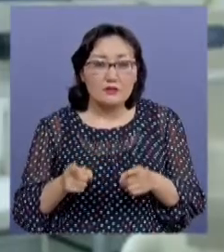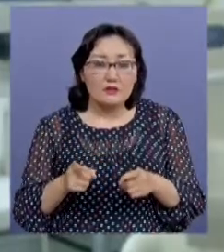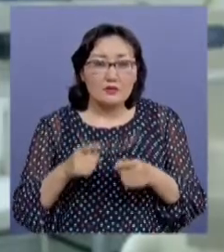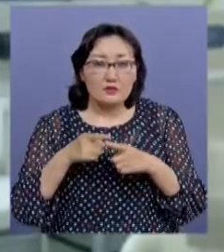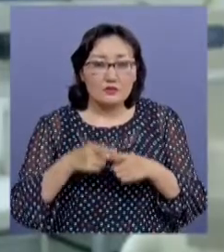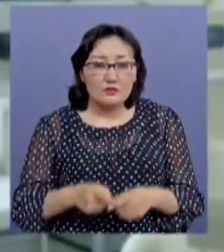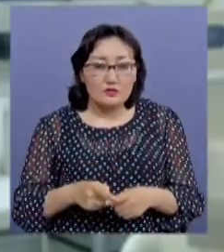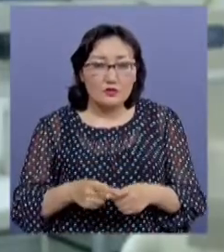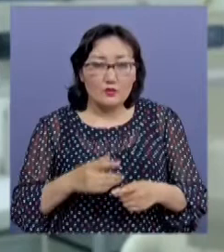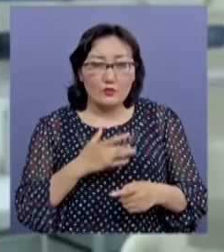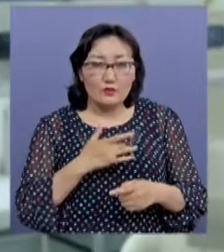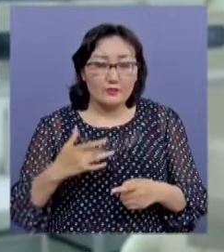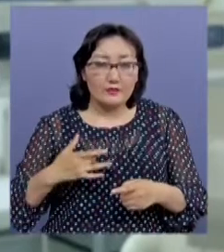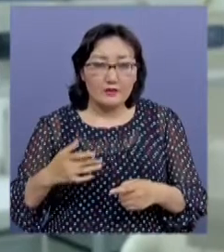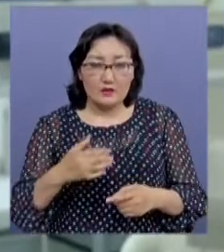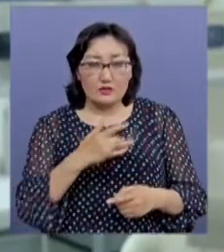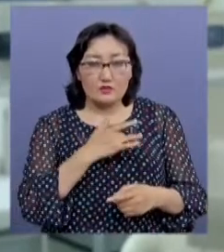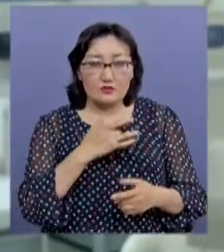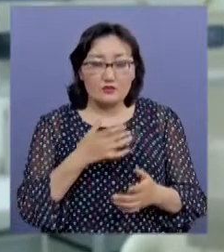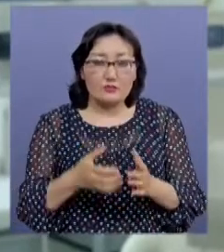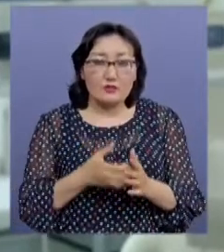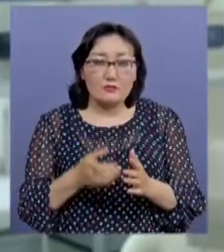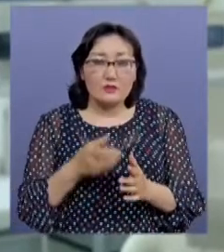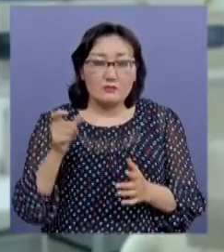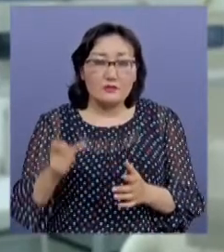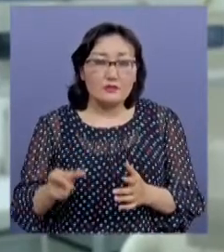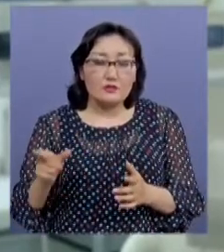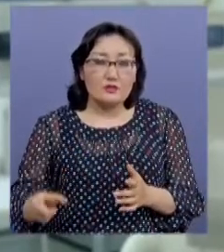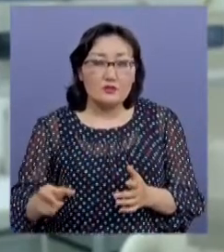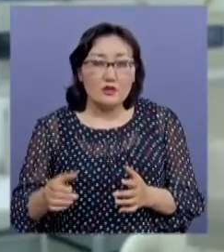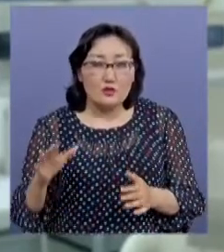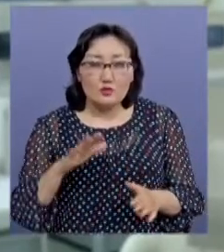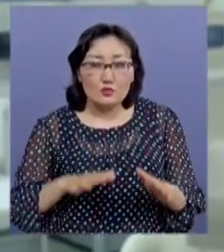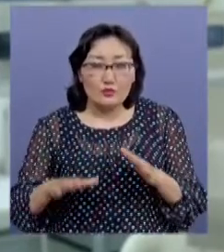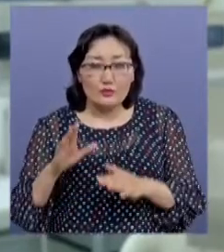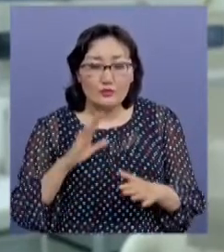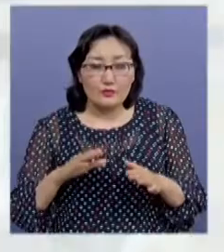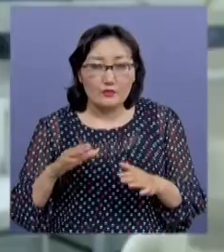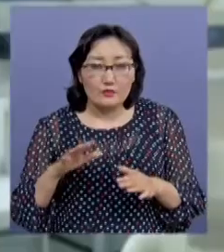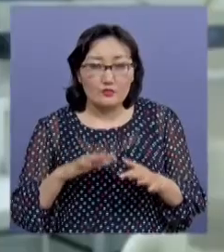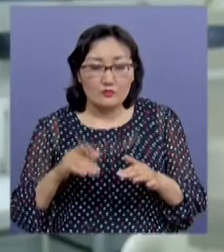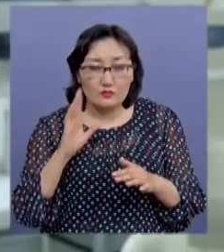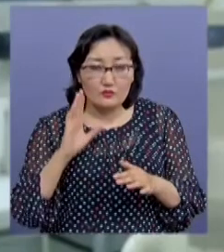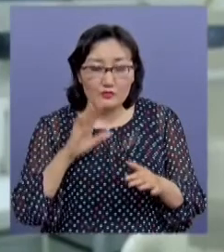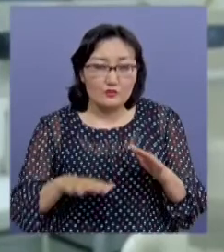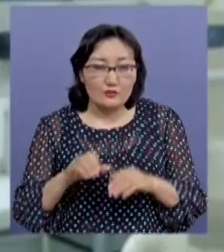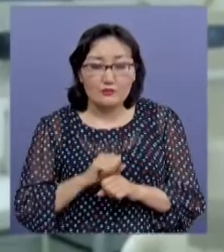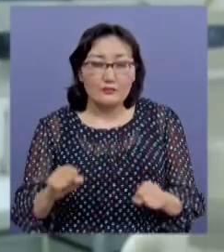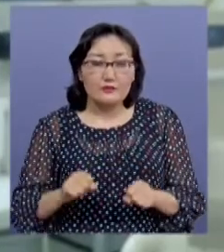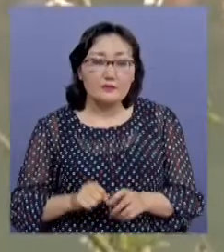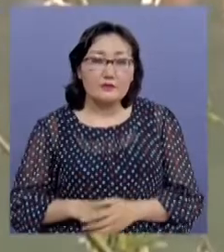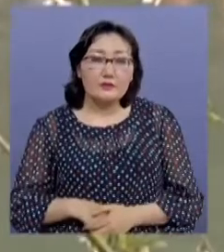созылмалы өкпе және жүрек жетіспеушілігі бар науқастарға суға түсуге болмайды.